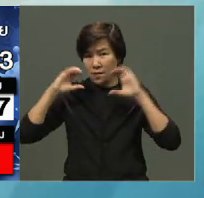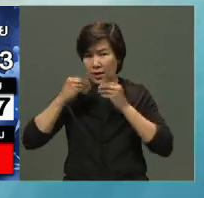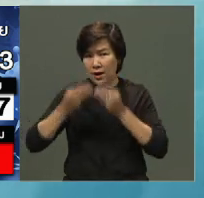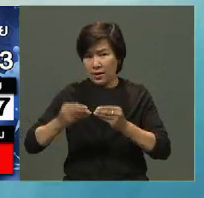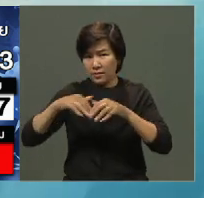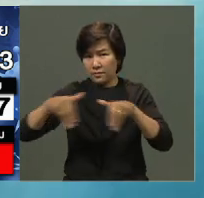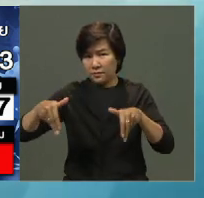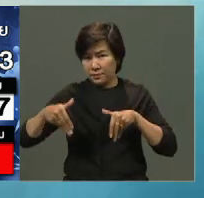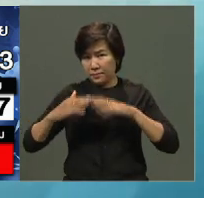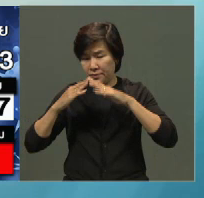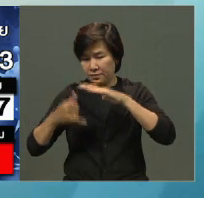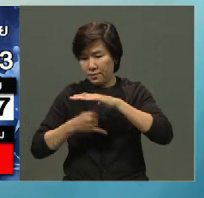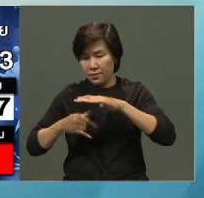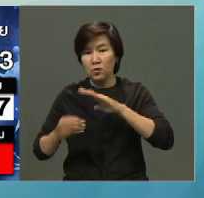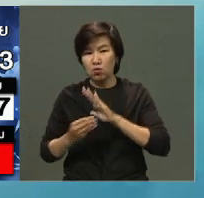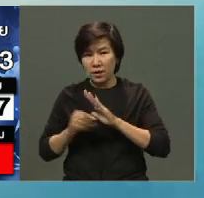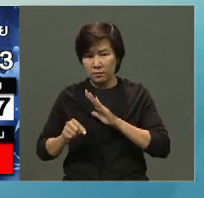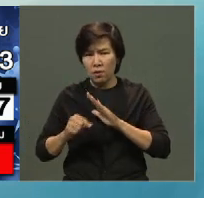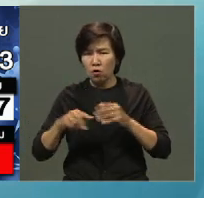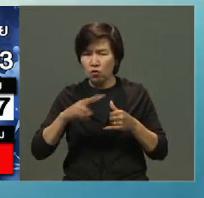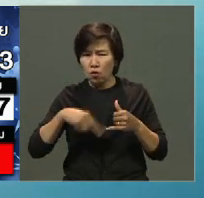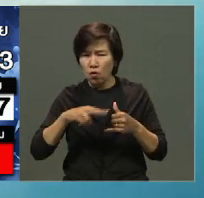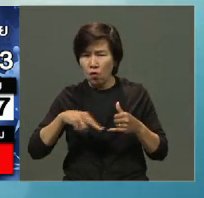คอทันทีที่กรุงเทพฯตรวจหาเชื้อวันที่ 22มิถุนายนก็พบว่ามีเชื้อนะครับแล้วแต่ว่าไม่มีอาการใดๆนะหลังๆมามาเนี่ยก็เป็